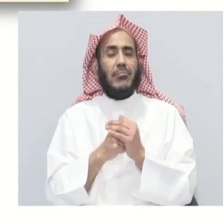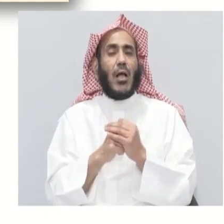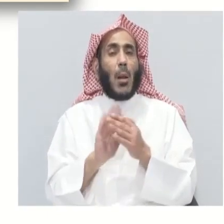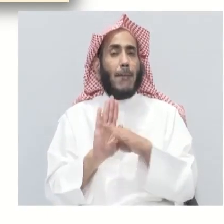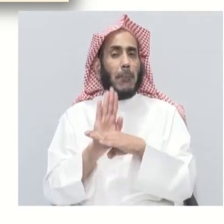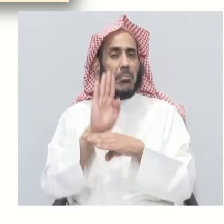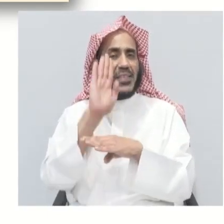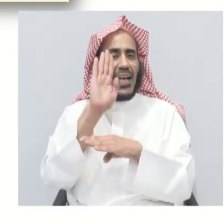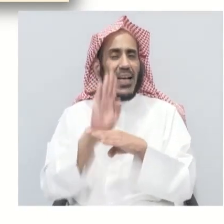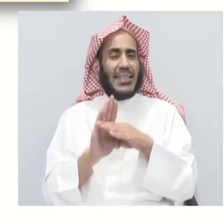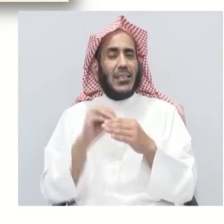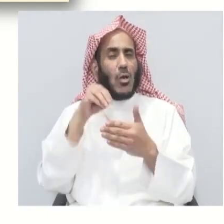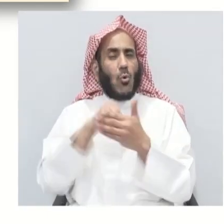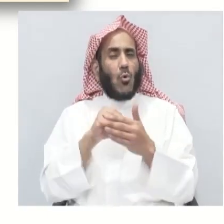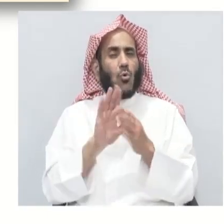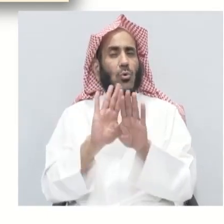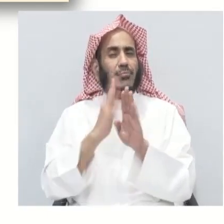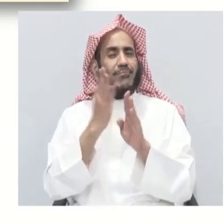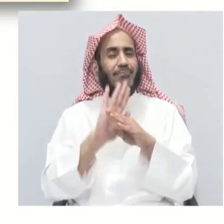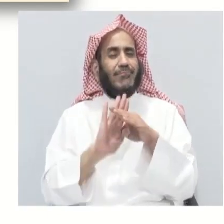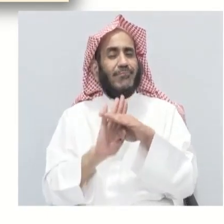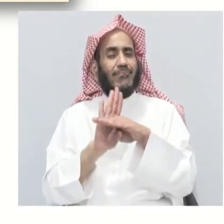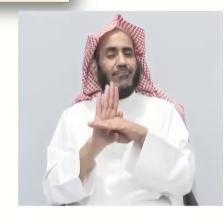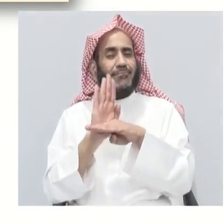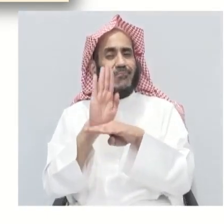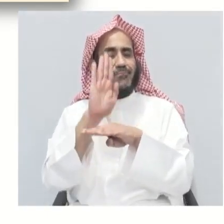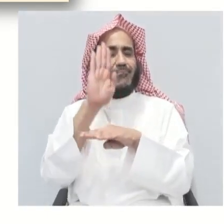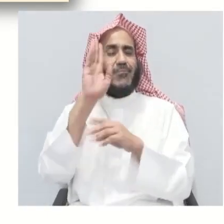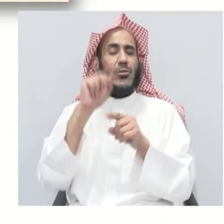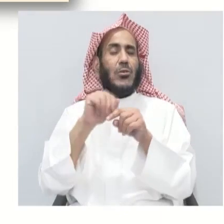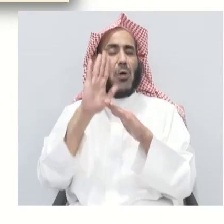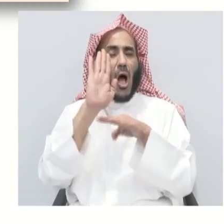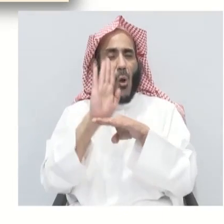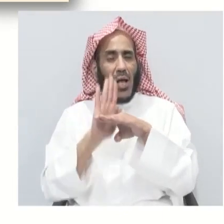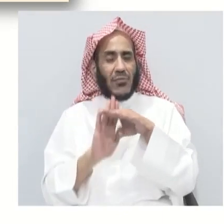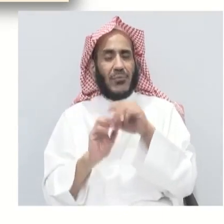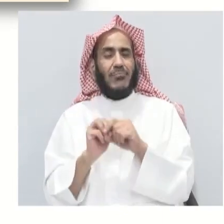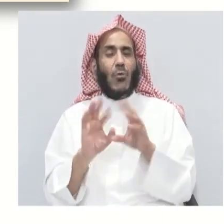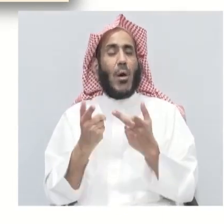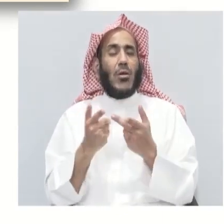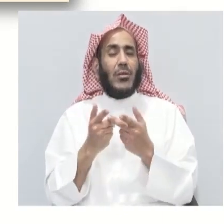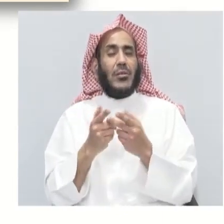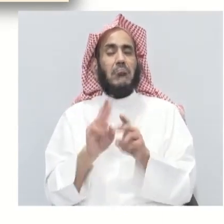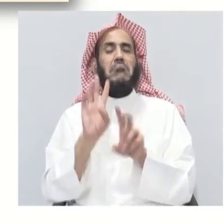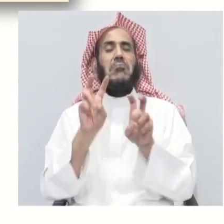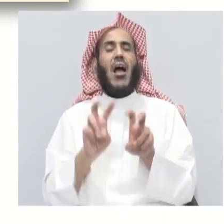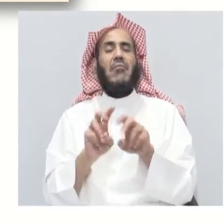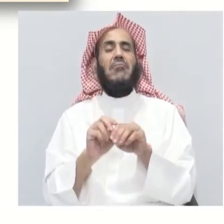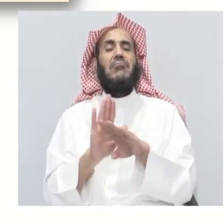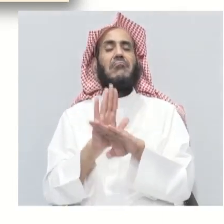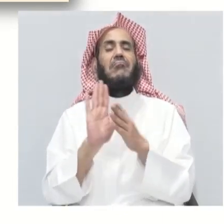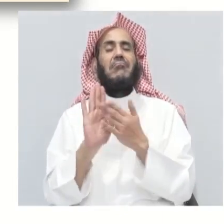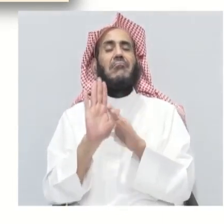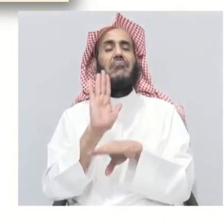المصعد لشخص موجود داخل المصعد ساكن صعد الاعلى ونازل للاسفل هو ماذا يريد يقف مجرد